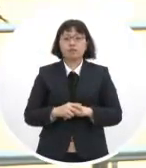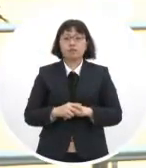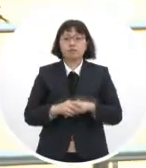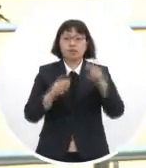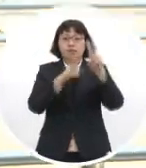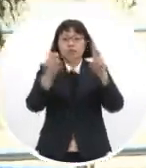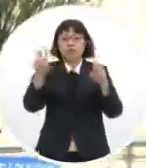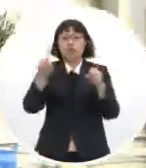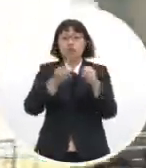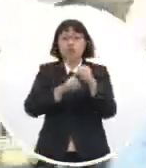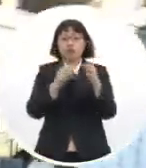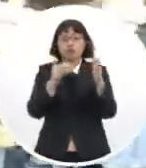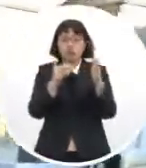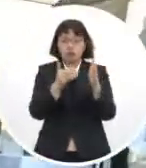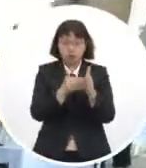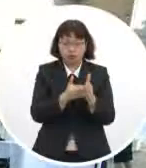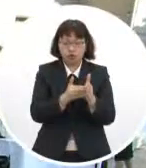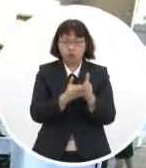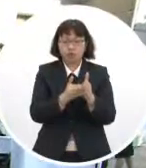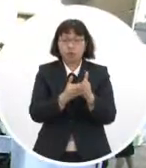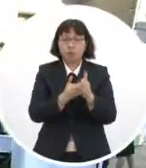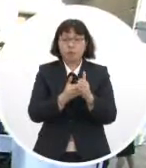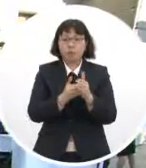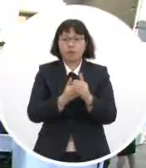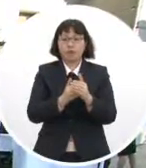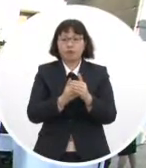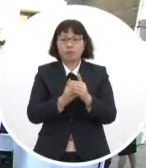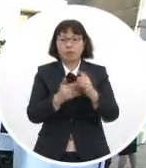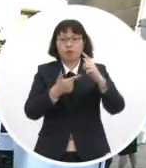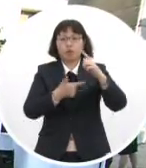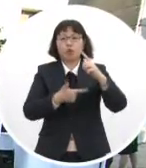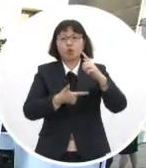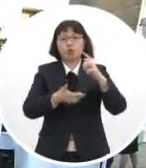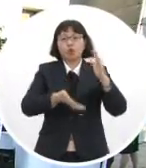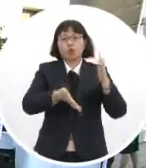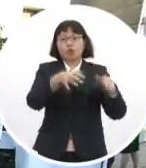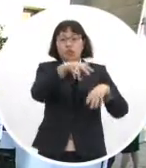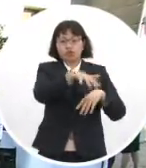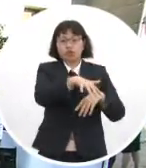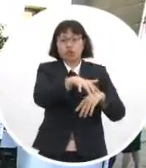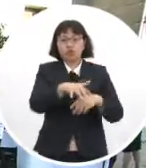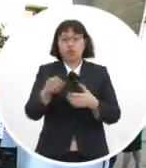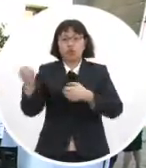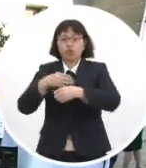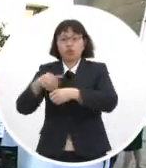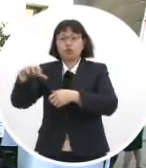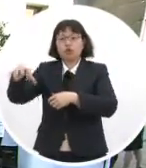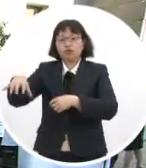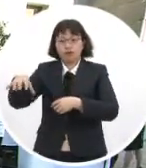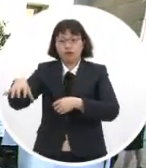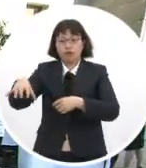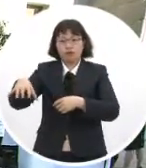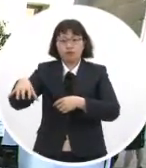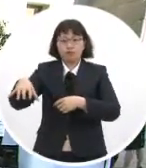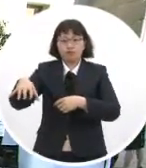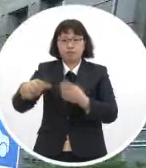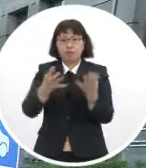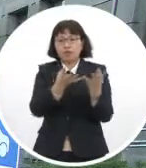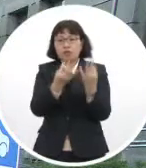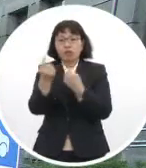2020年度末までに公共施設やショッピングセンターなど多くの利用が見込まれる場所